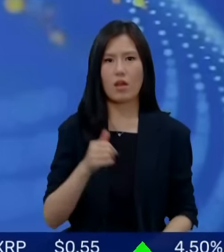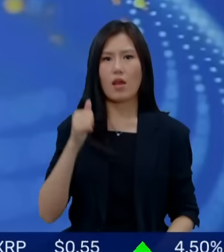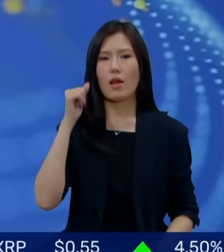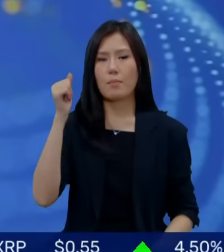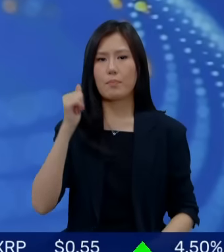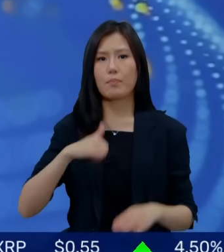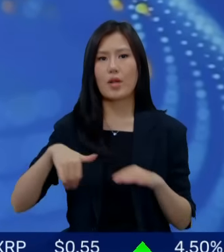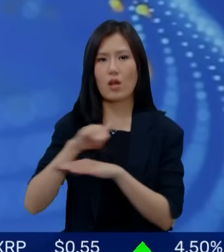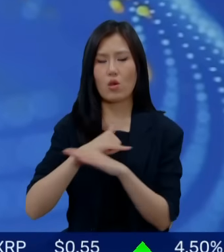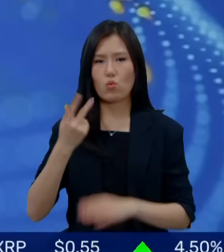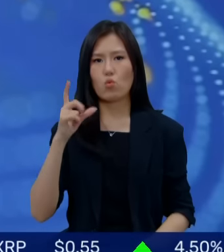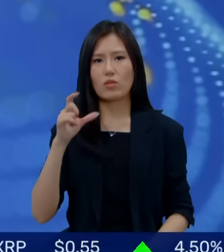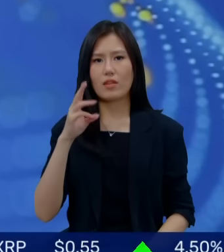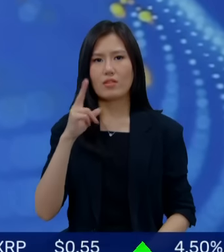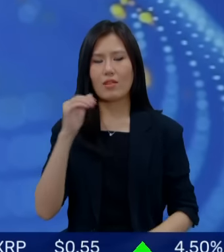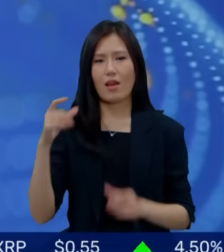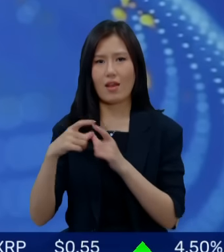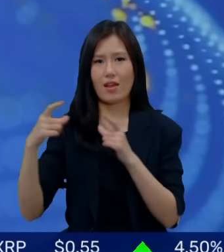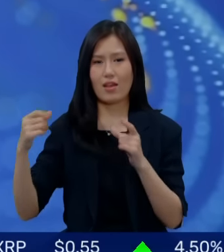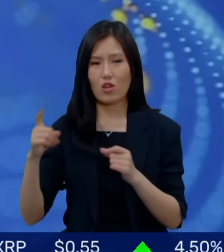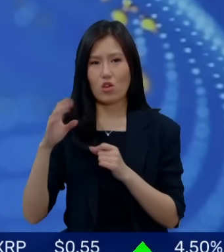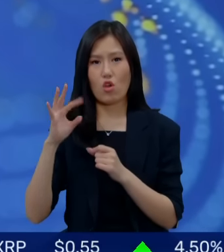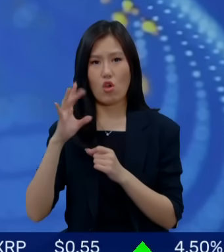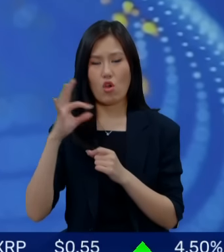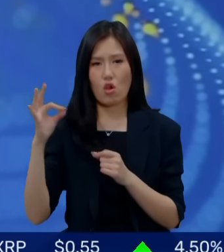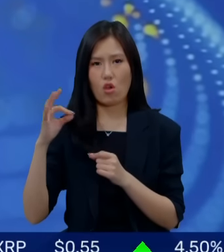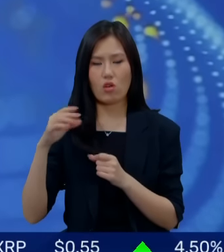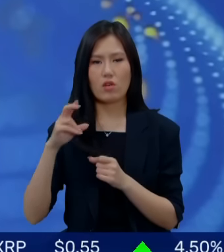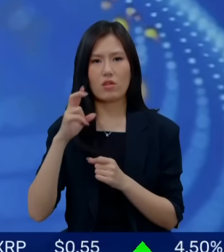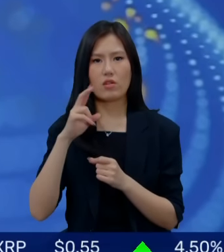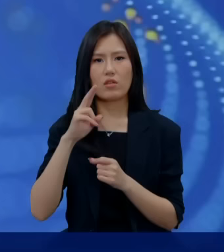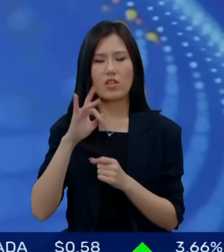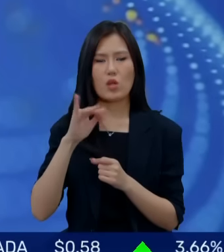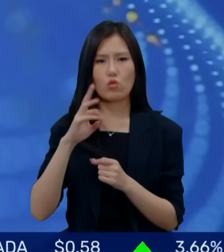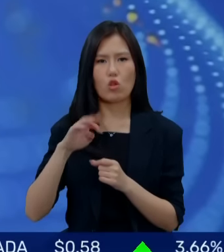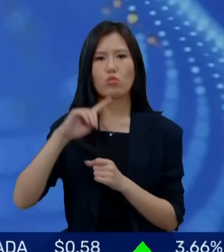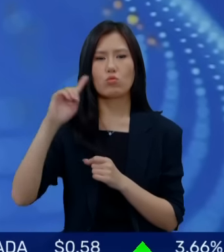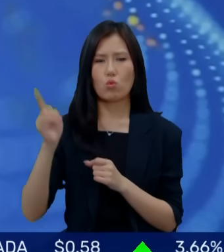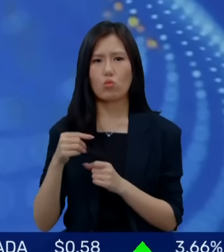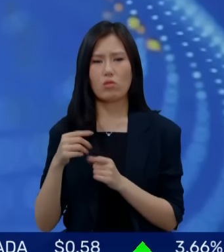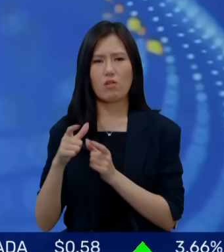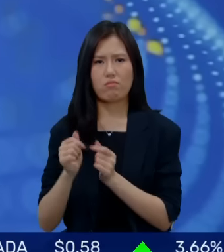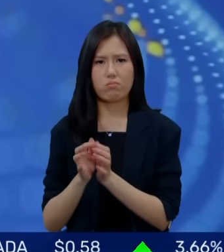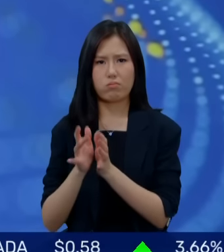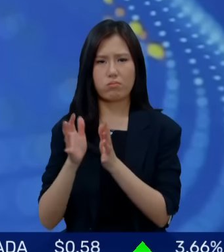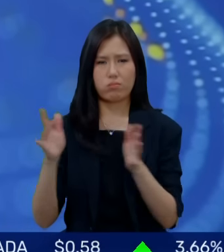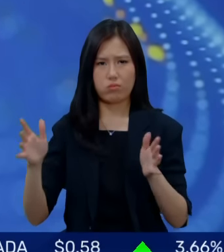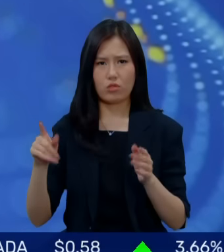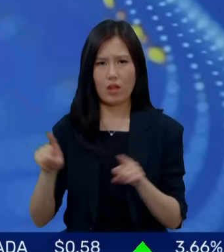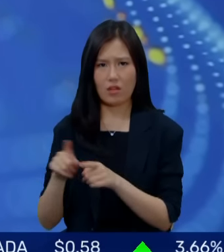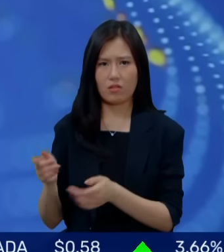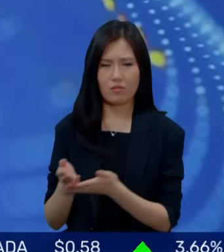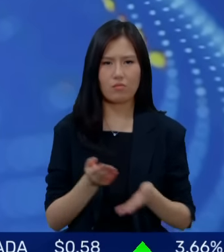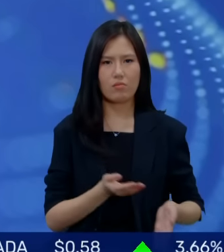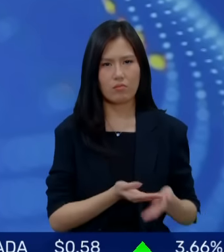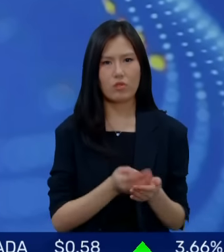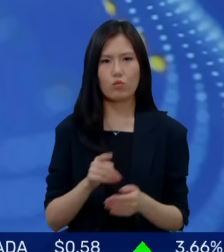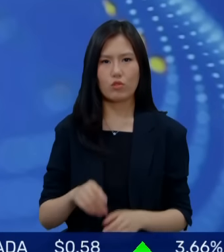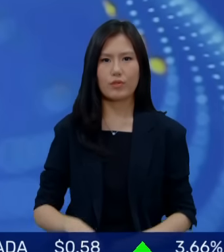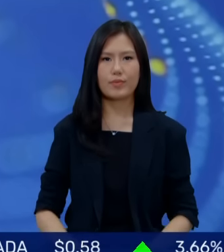нэгдсэн улсын үнд цаасны зохицуулах хороо өгсөн мөн крипто зах зээл сэргэх цаашлаад биткойн өсөхөд том хүчин зүйл боллоо гэж харж